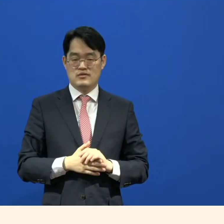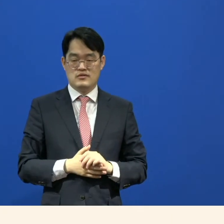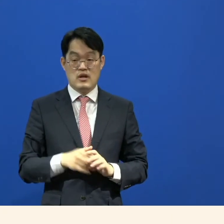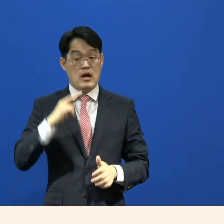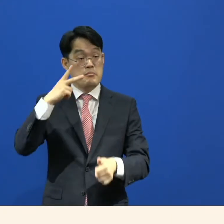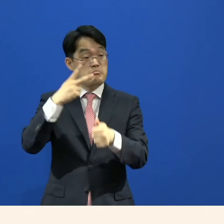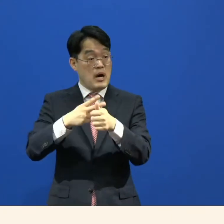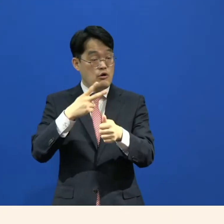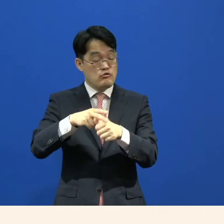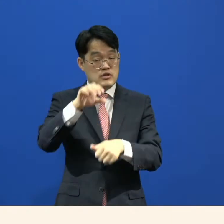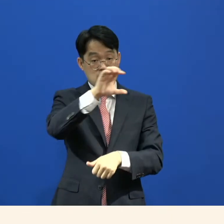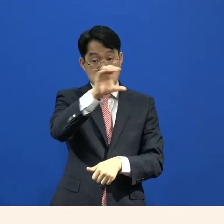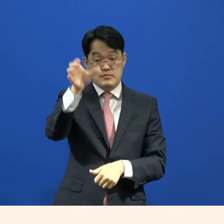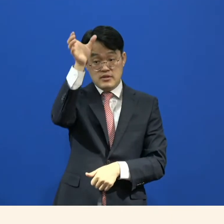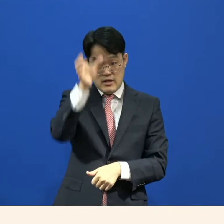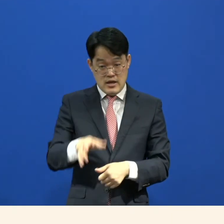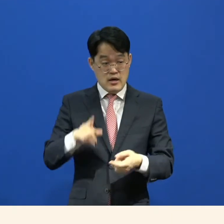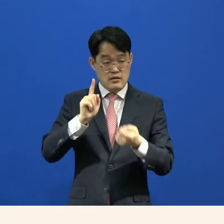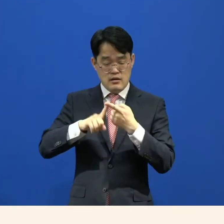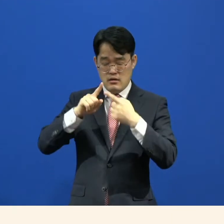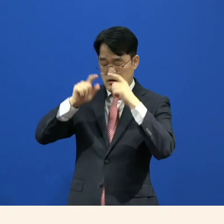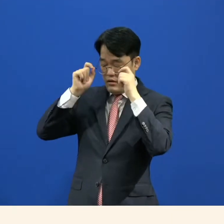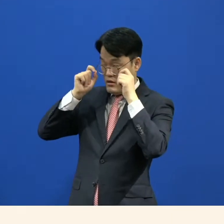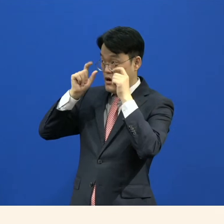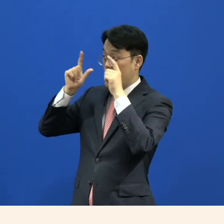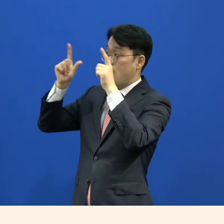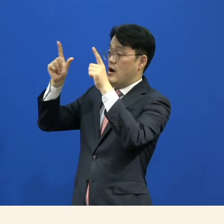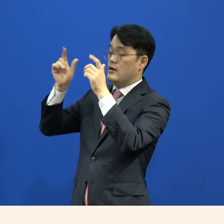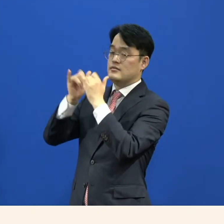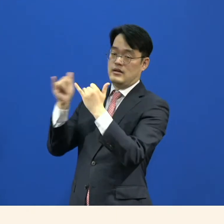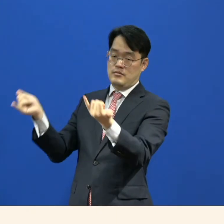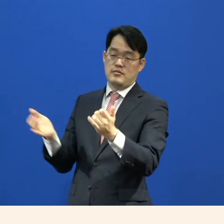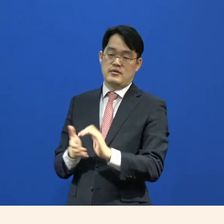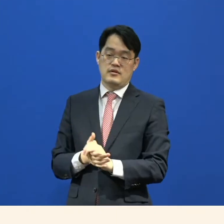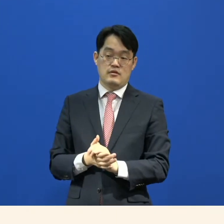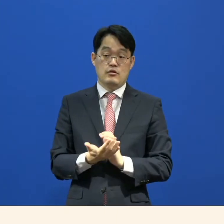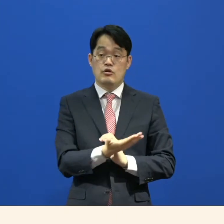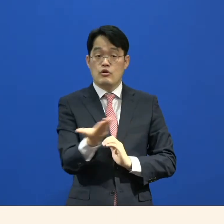여러분 십자가를 자랑한다는 것은 다릅니다. 그냥 십자가를 알고 있다는 게 아닙니다.